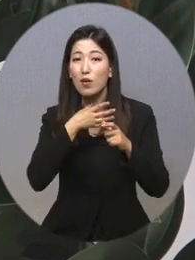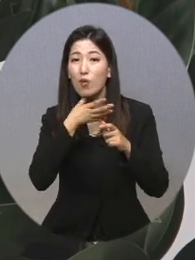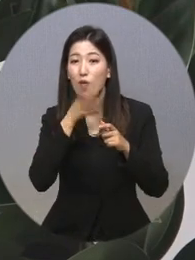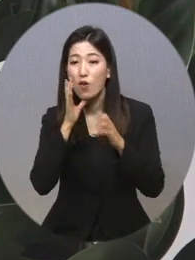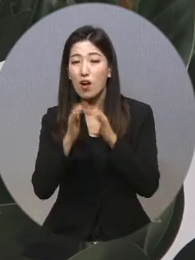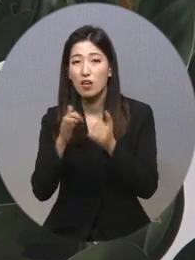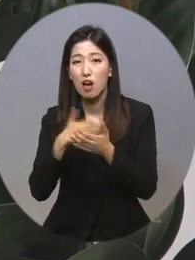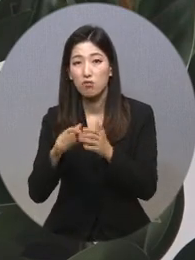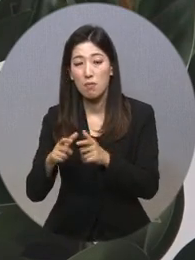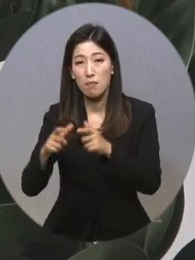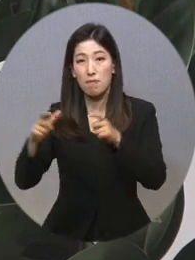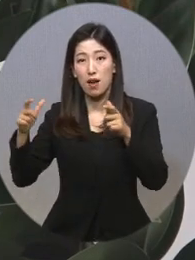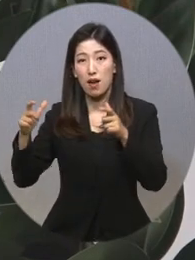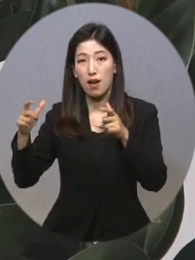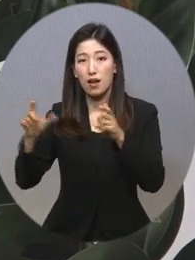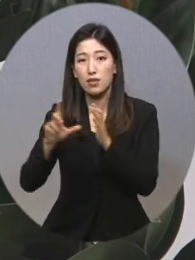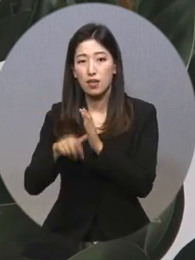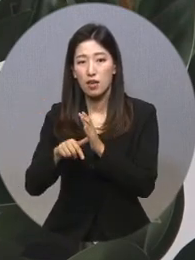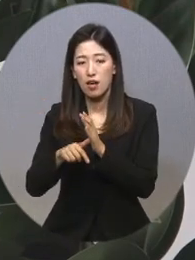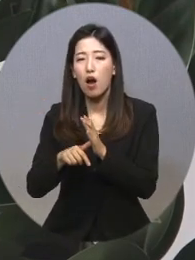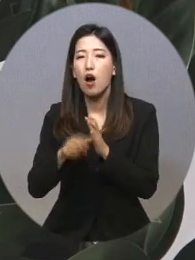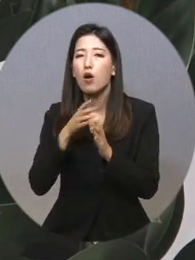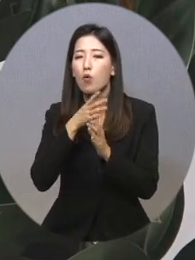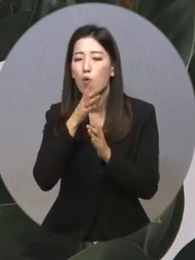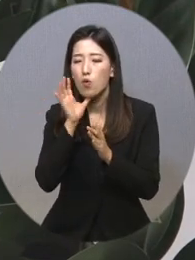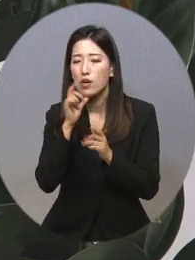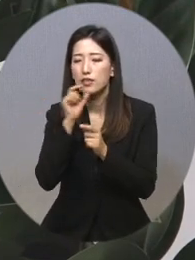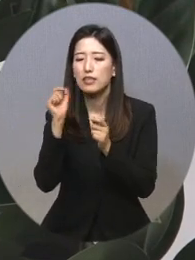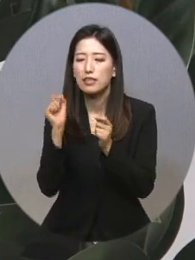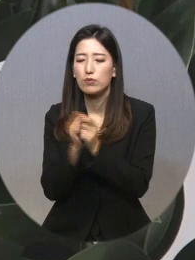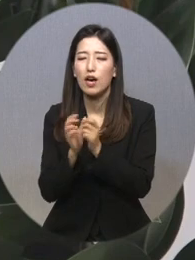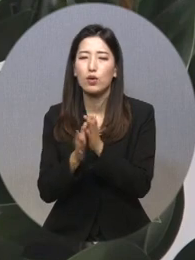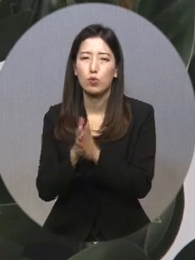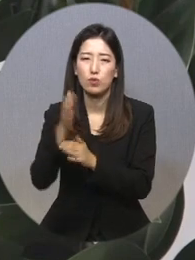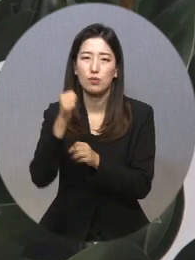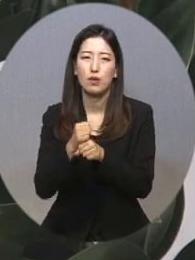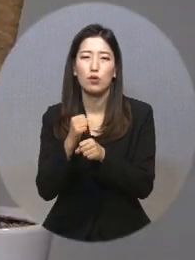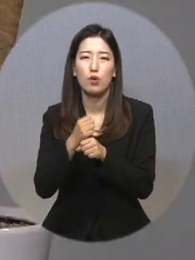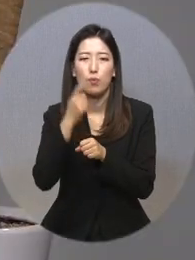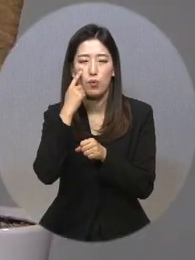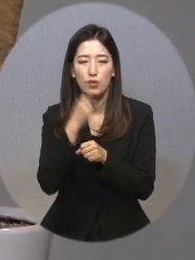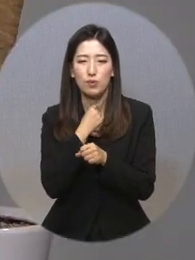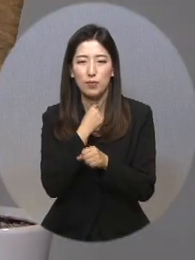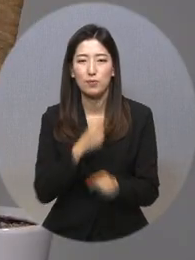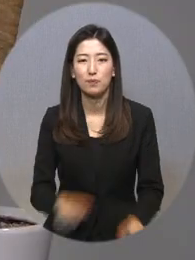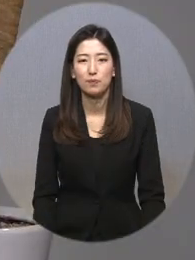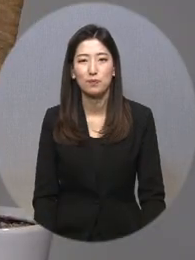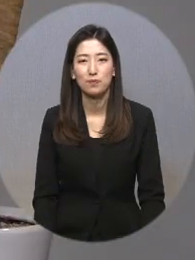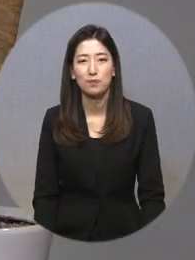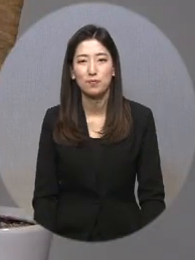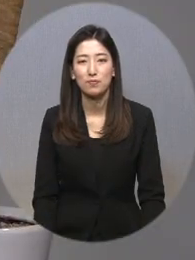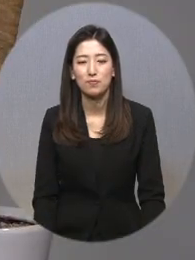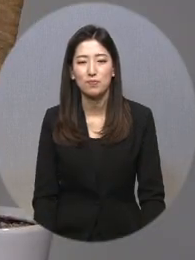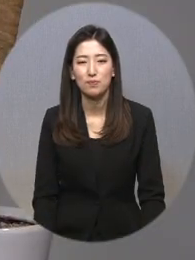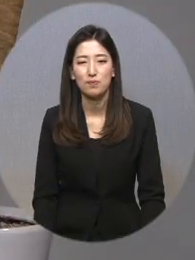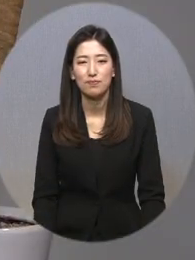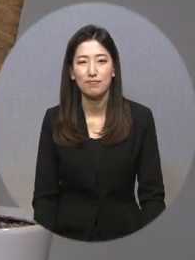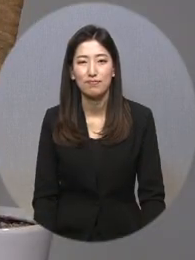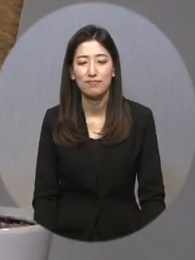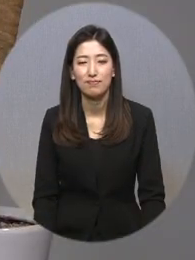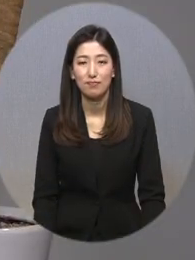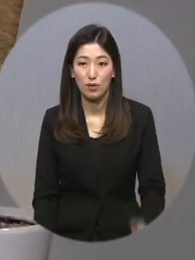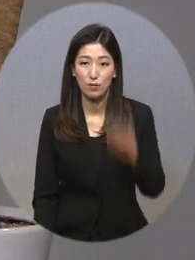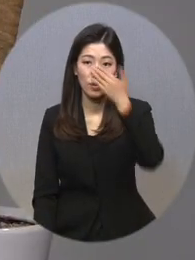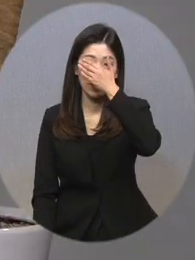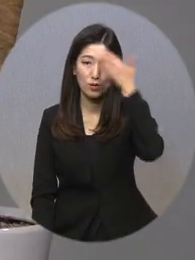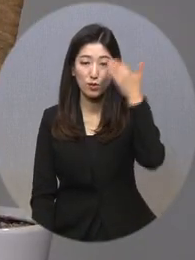인구 비중을 생각할 때 저는 고령 친화도시 꼭 짚어보고 싶습니다. 네, 이제 청년 복지나